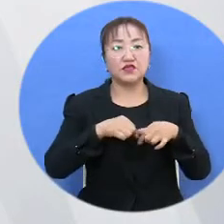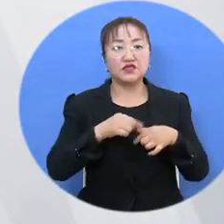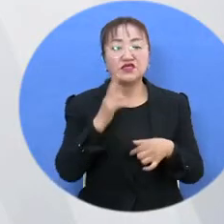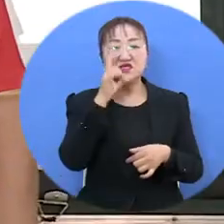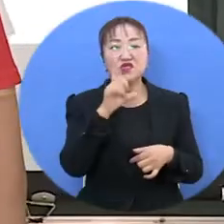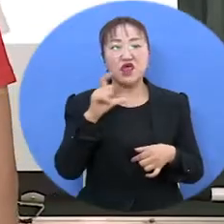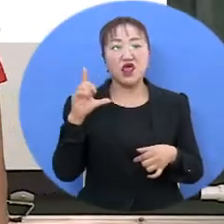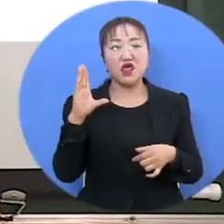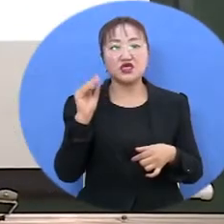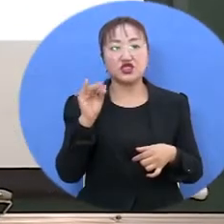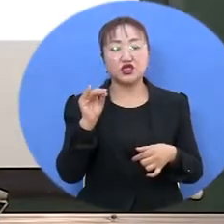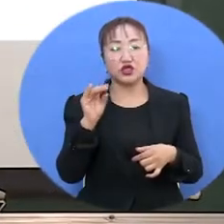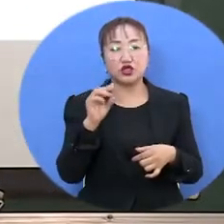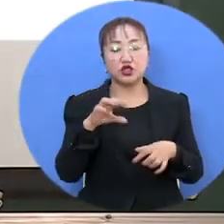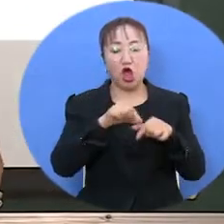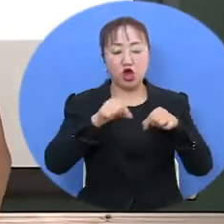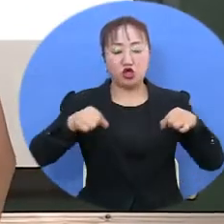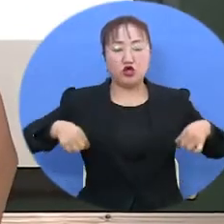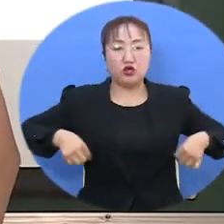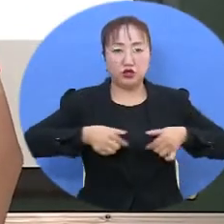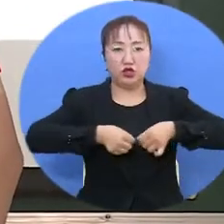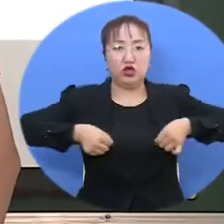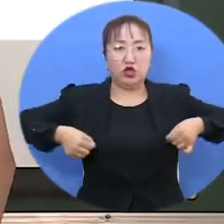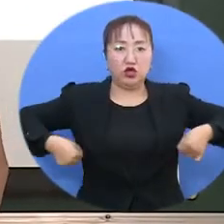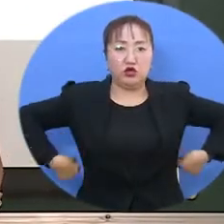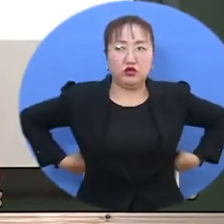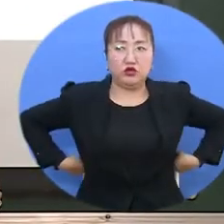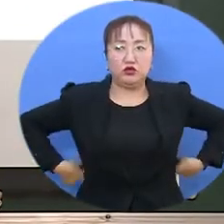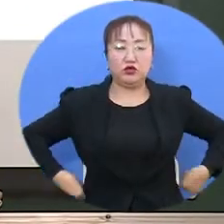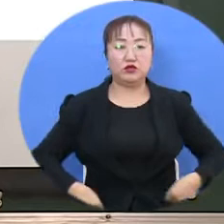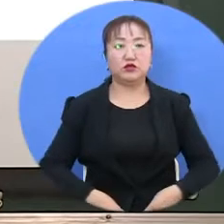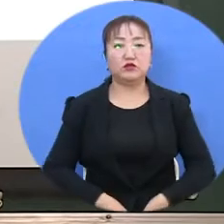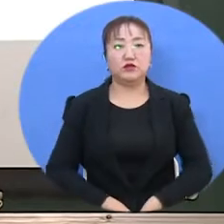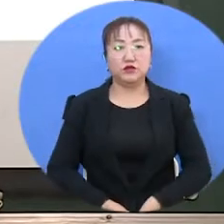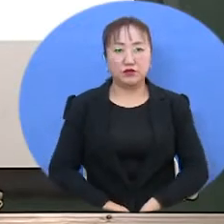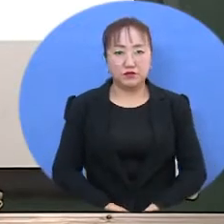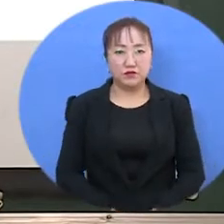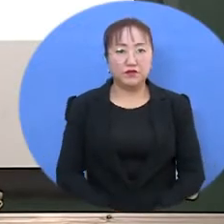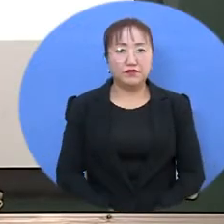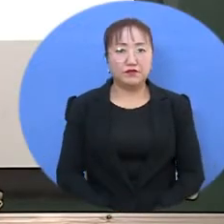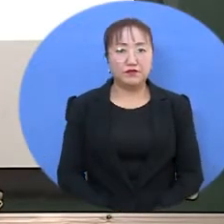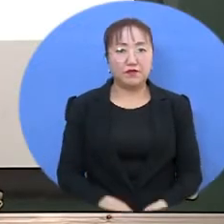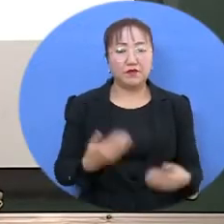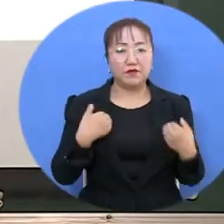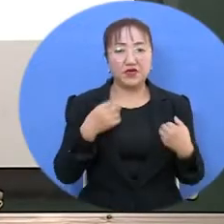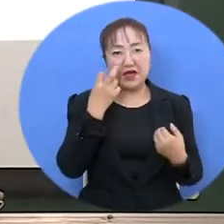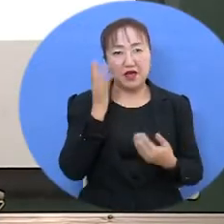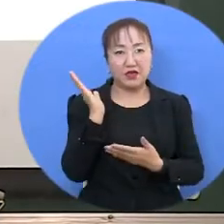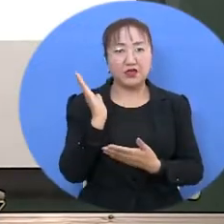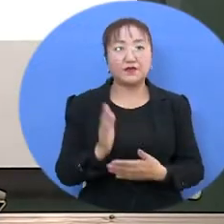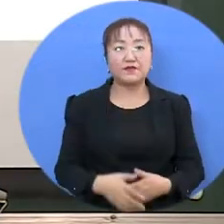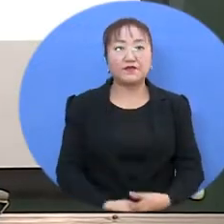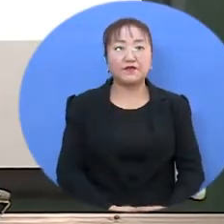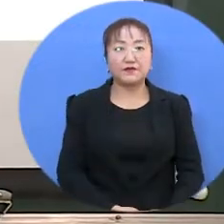авахдаа далны доод өнцөг эрэгтэй эмэгтэй сурагчид хөхөн дээгүр давуулж тойруулж